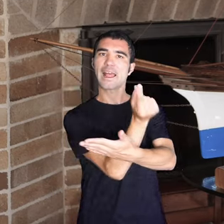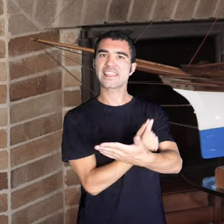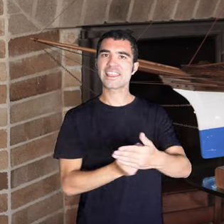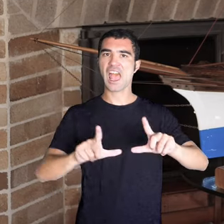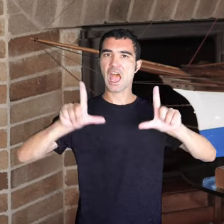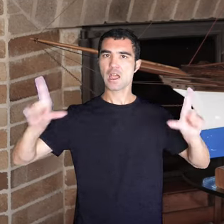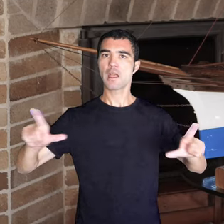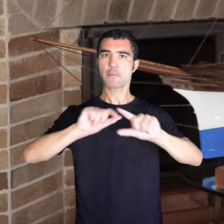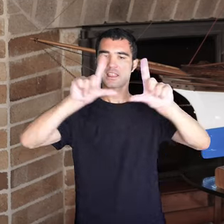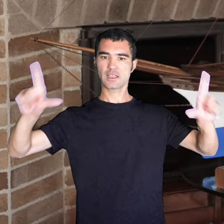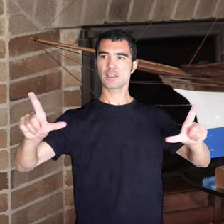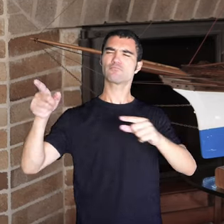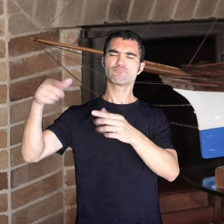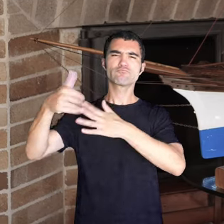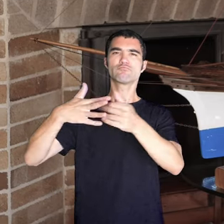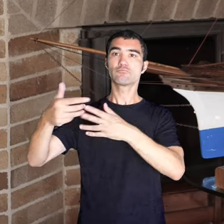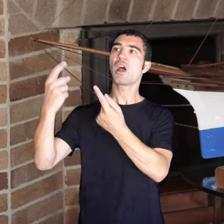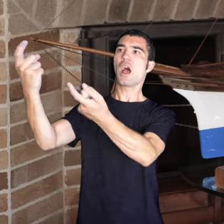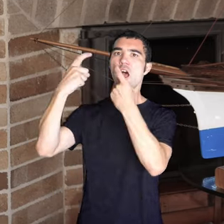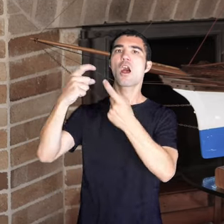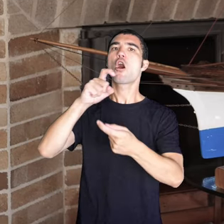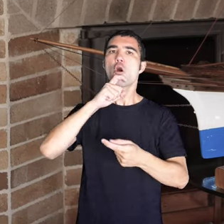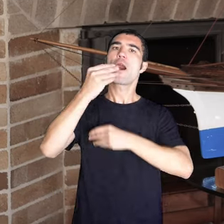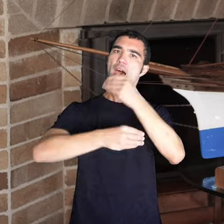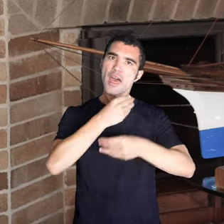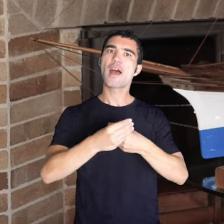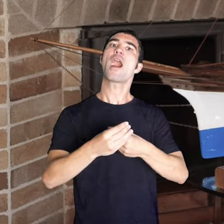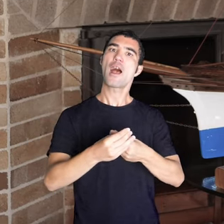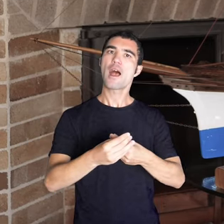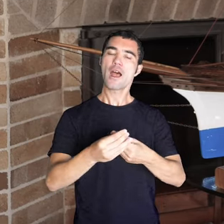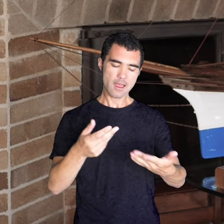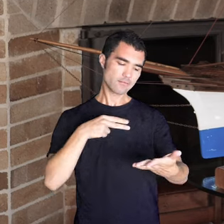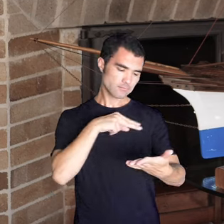així, me va ensenyar de com se feia això.